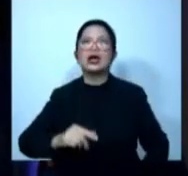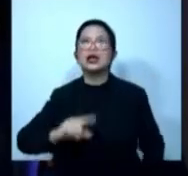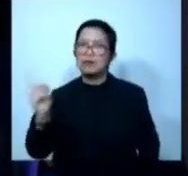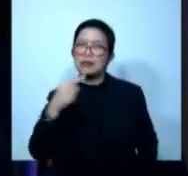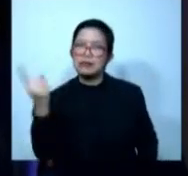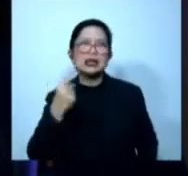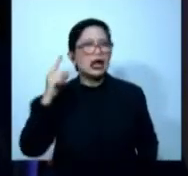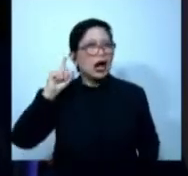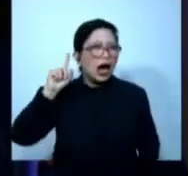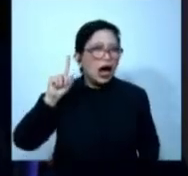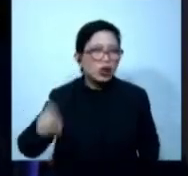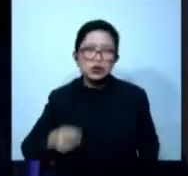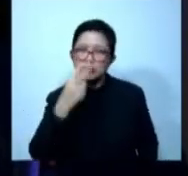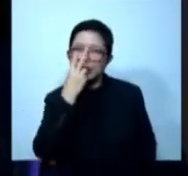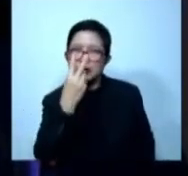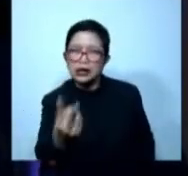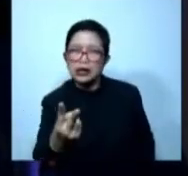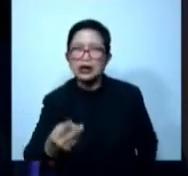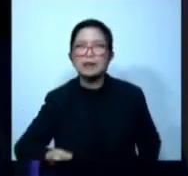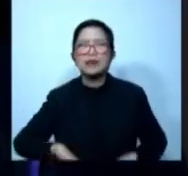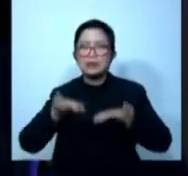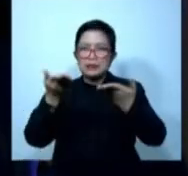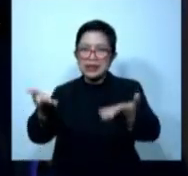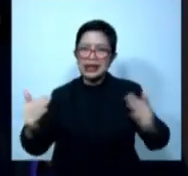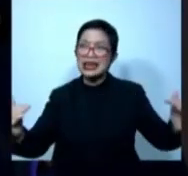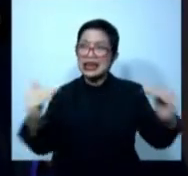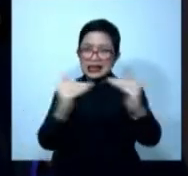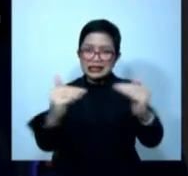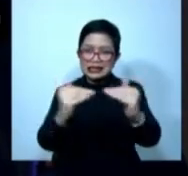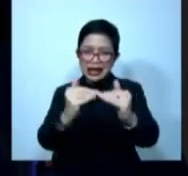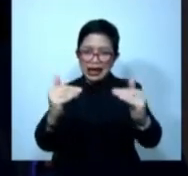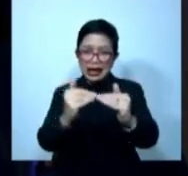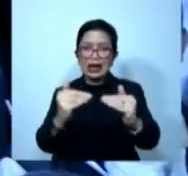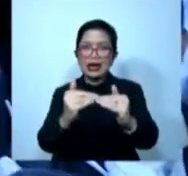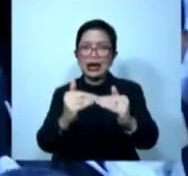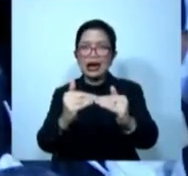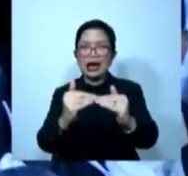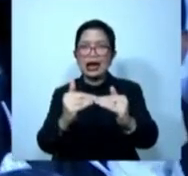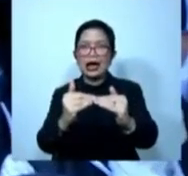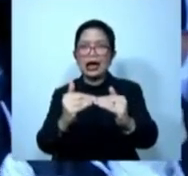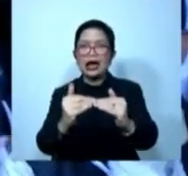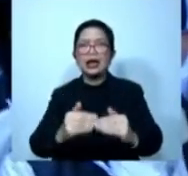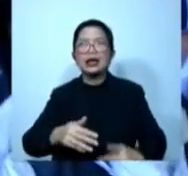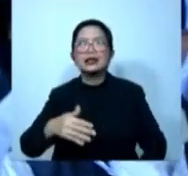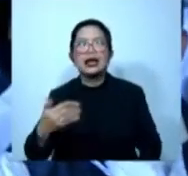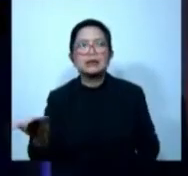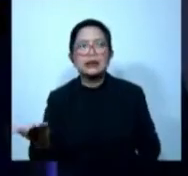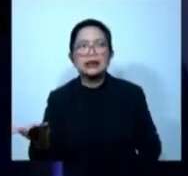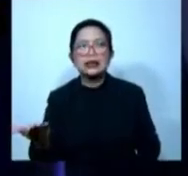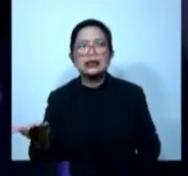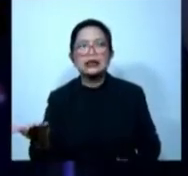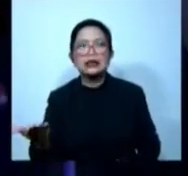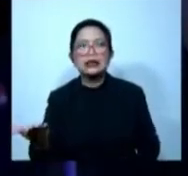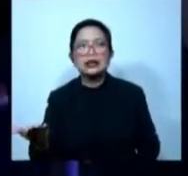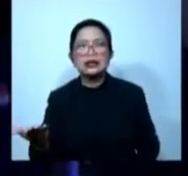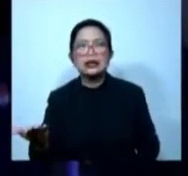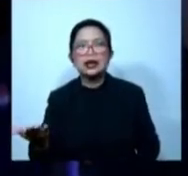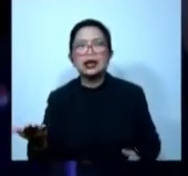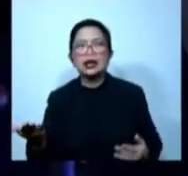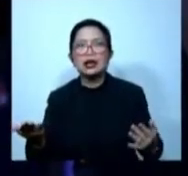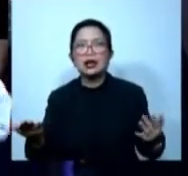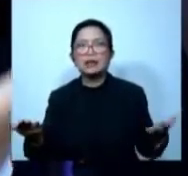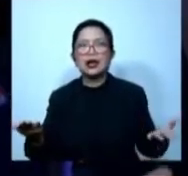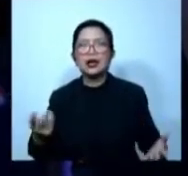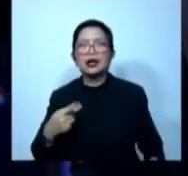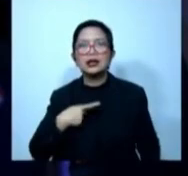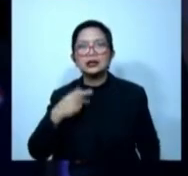mesti perhatikan mereka untuk memberikan kesetaraan P mereka itu Tapi bapak ibu Saya